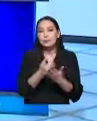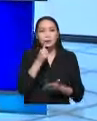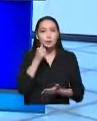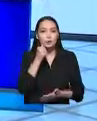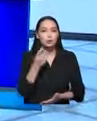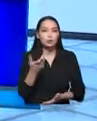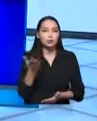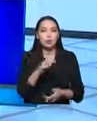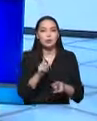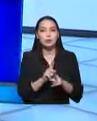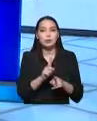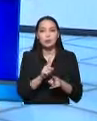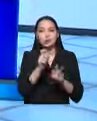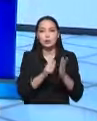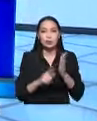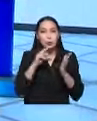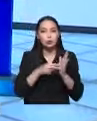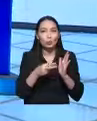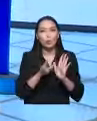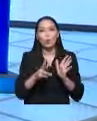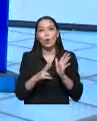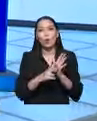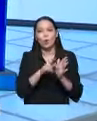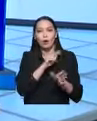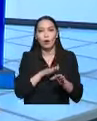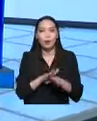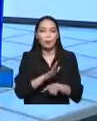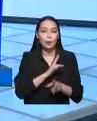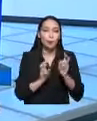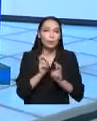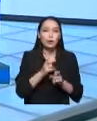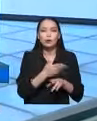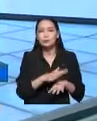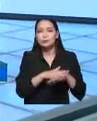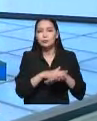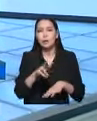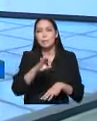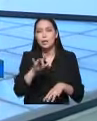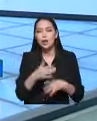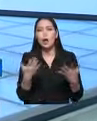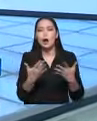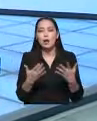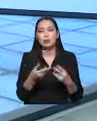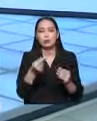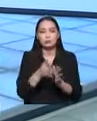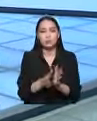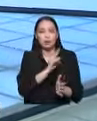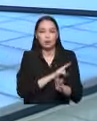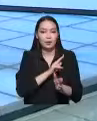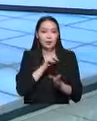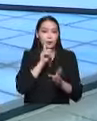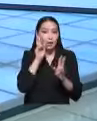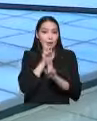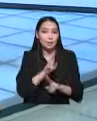керек 170 жобаның тек 8-і іске асқан. Өңде өнеркәсіпте бөлінген миллиардтардың да нақты қандай жұмысқа жұмсалғаны белгісіз. Үкімет